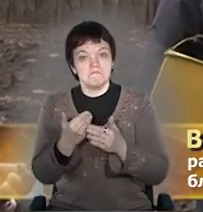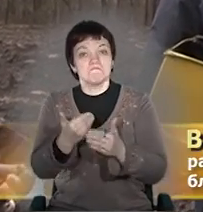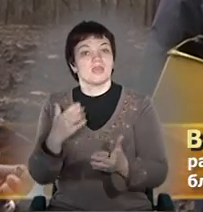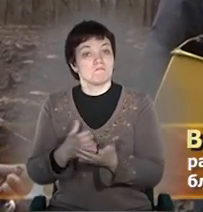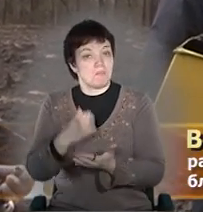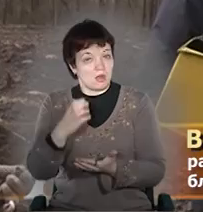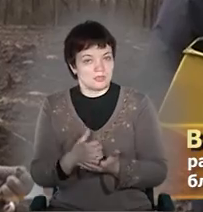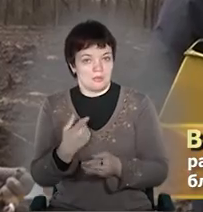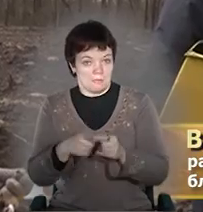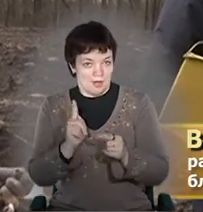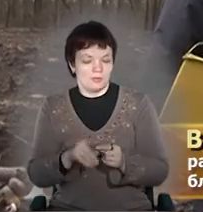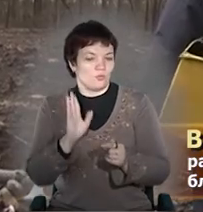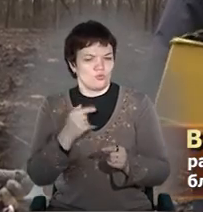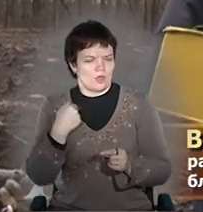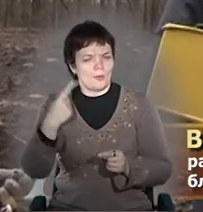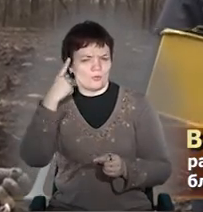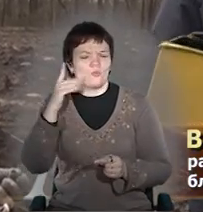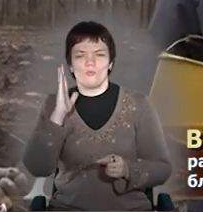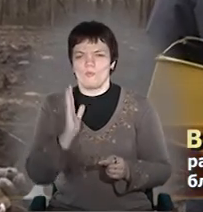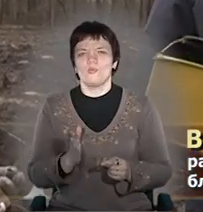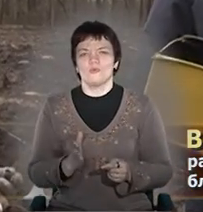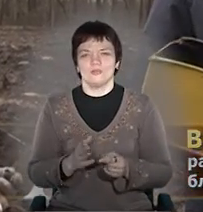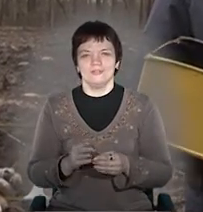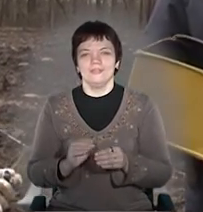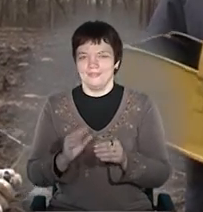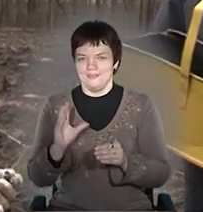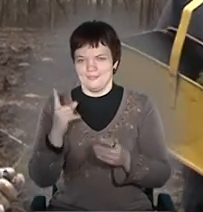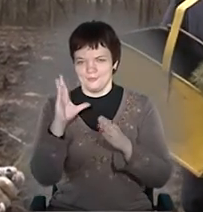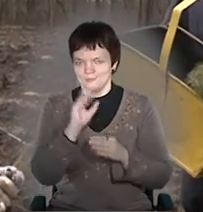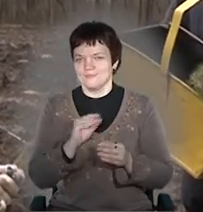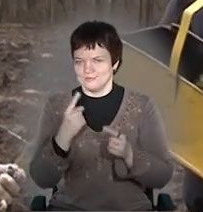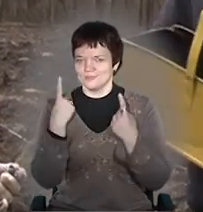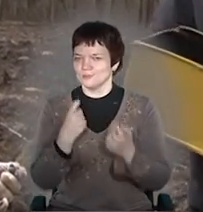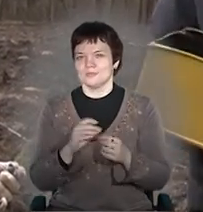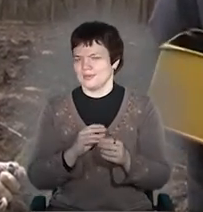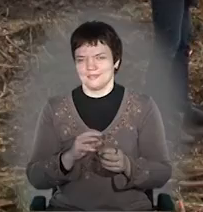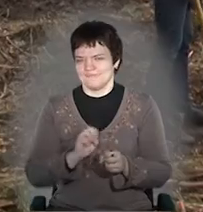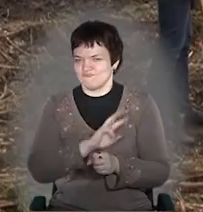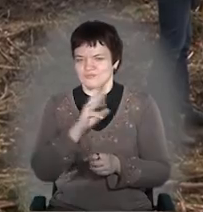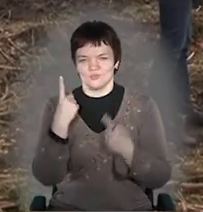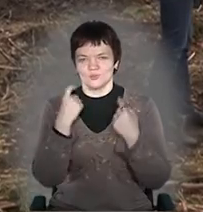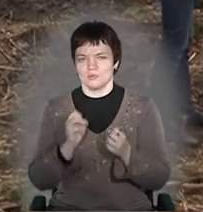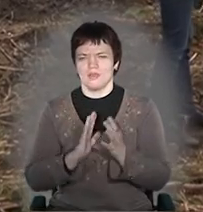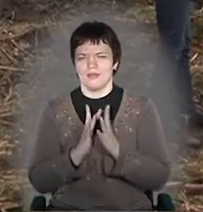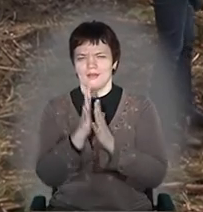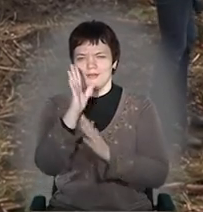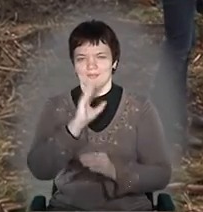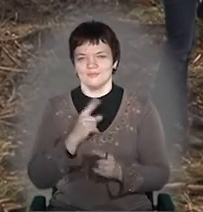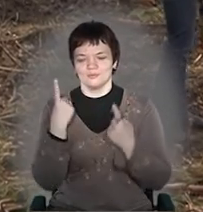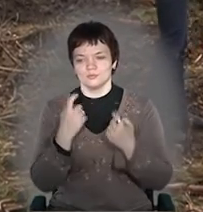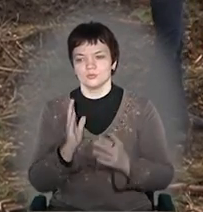Я думаю, що всі дерева приймуть, ці маленькі, що тут буде супер. Заметьте